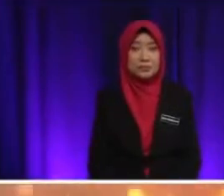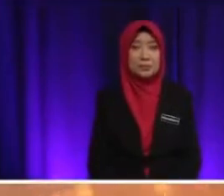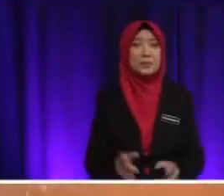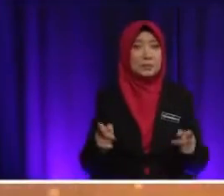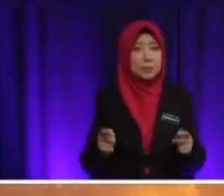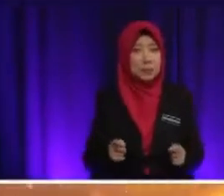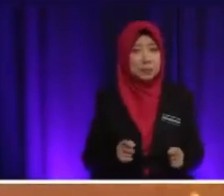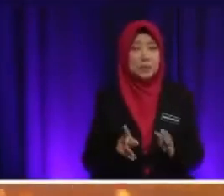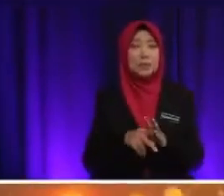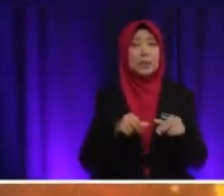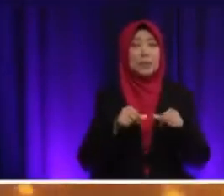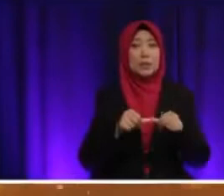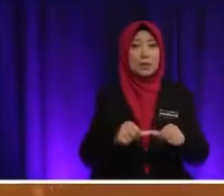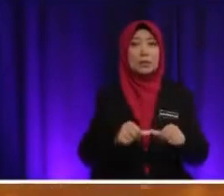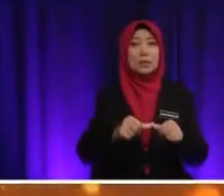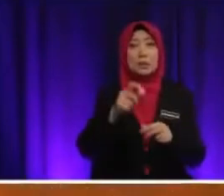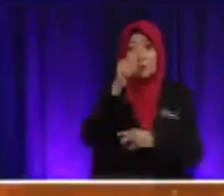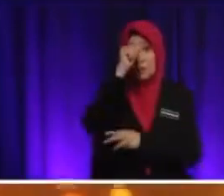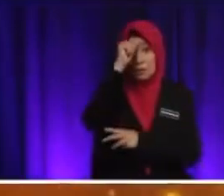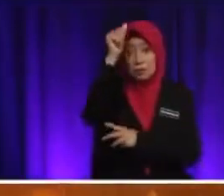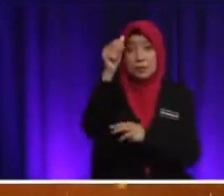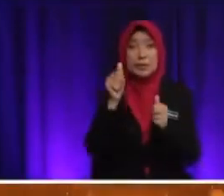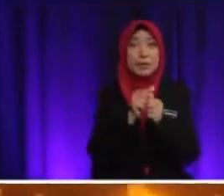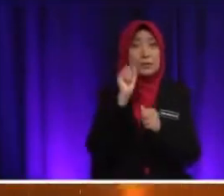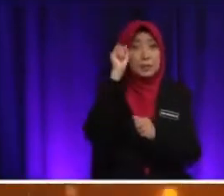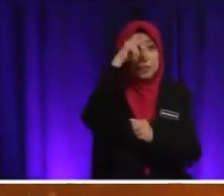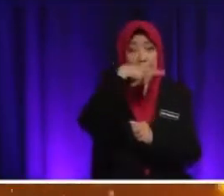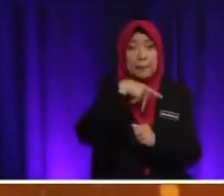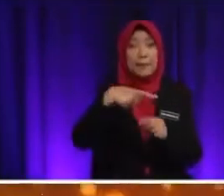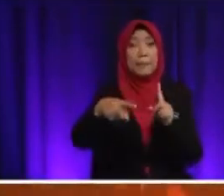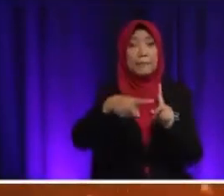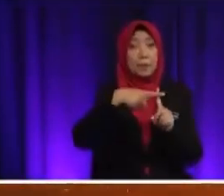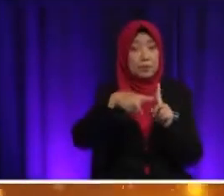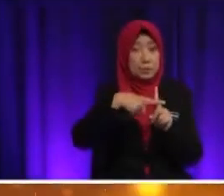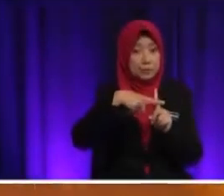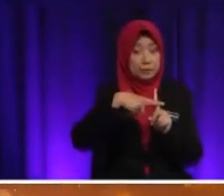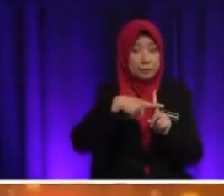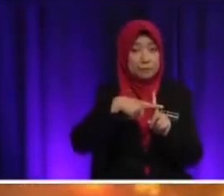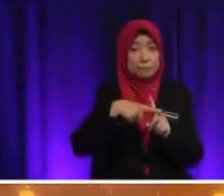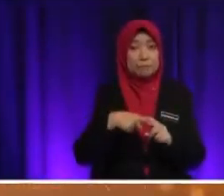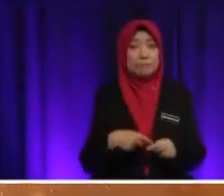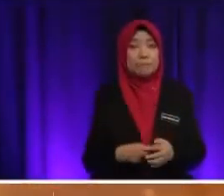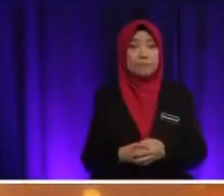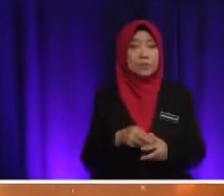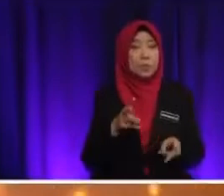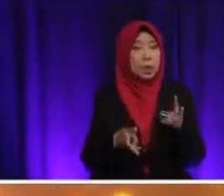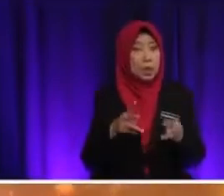Menerima ketetapan Allah dengan sikap yang positif. Ya, positif maksudnya